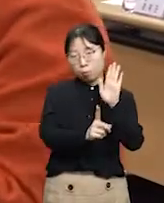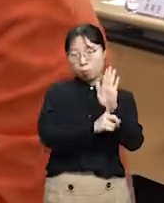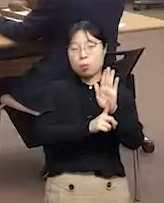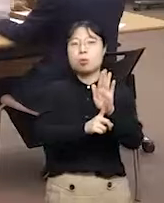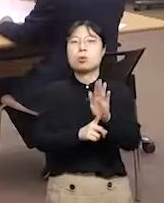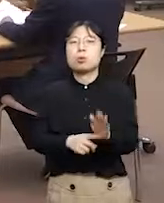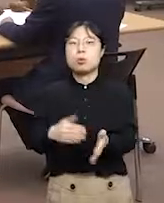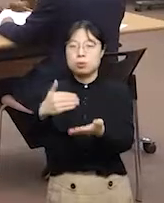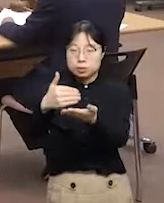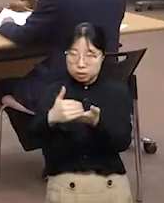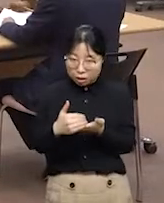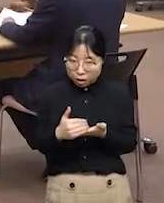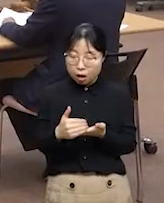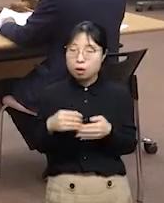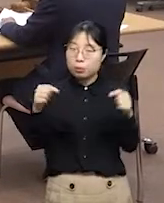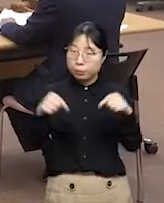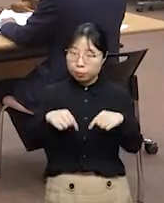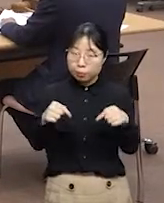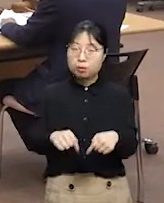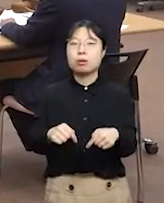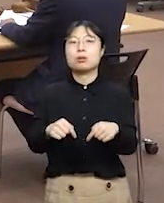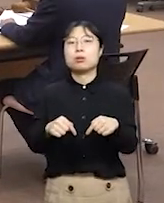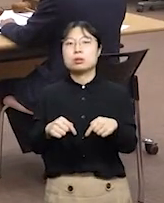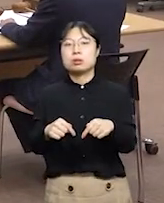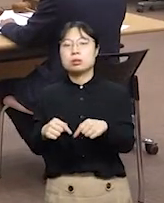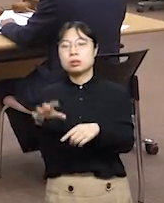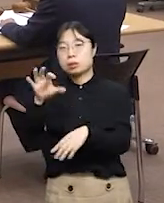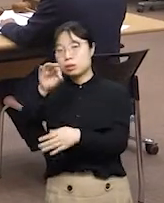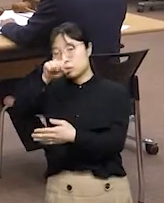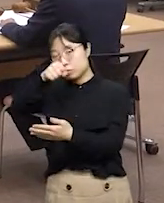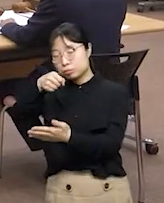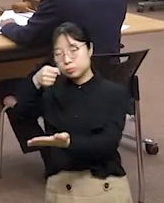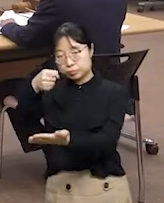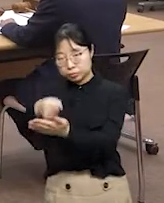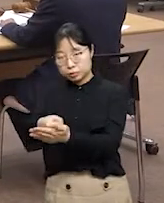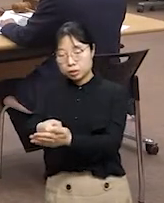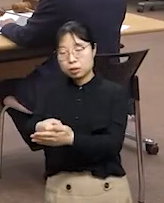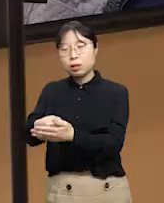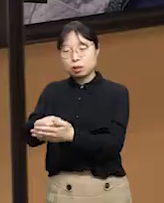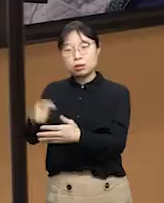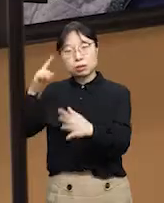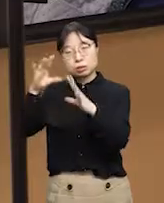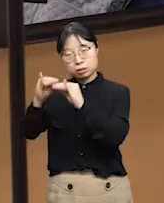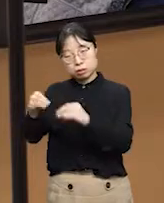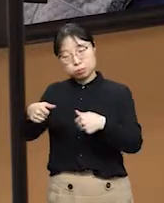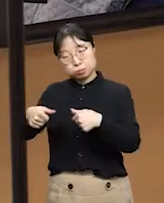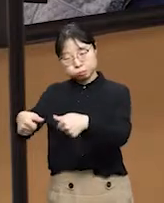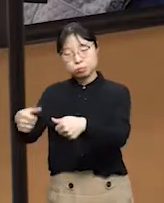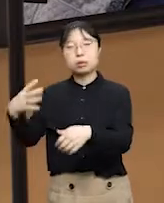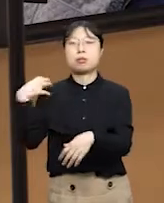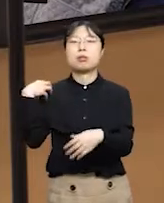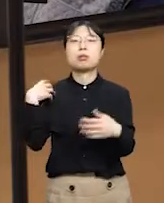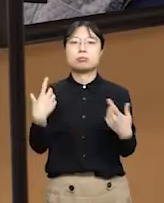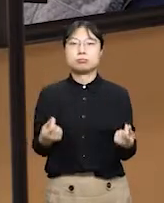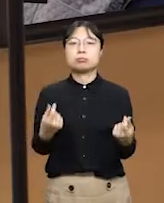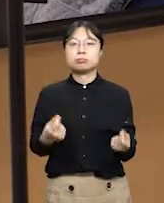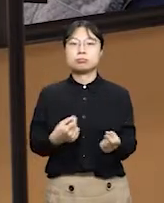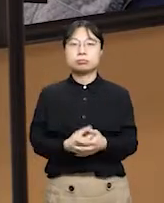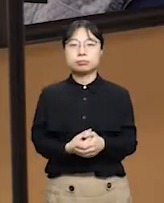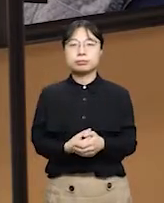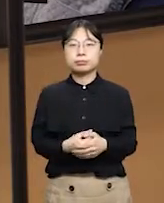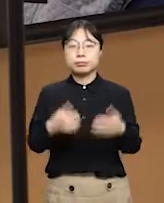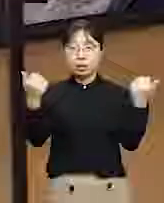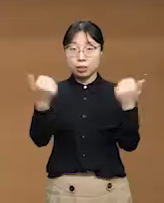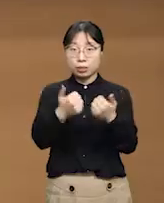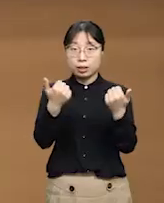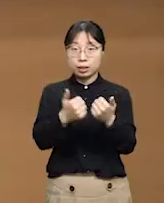제안한 주민참여 예산 조정심의, 그리고 예산 편성에 대한 주민 의견 수렴 등의 역할을 담당하게 됩니다. 이날 회의를